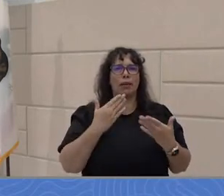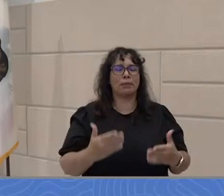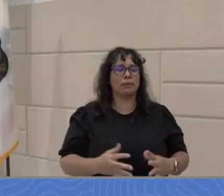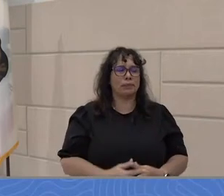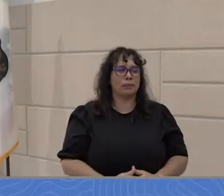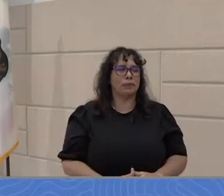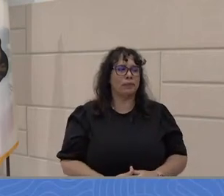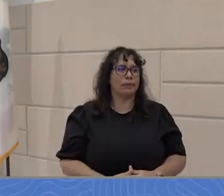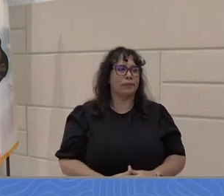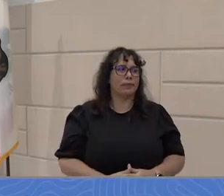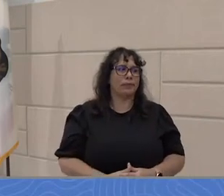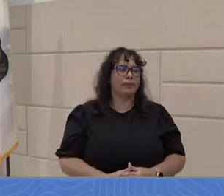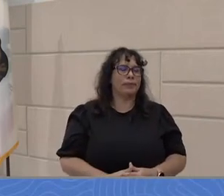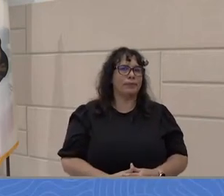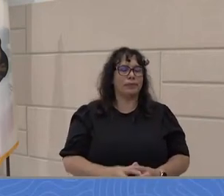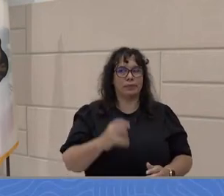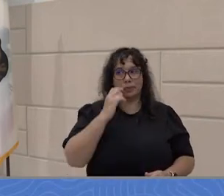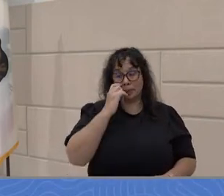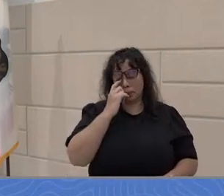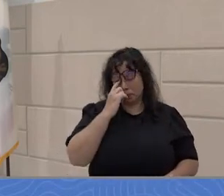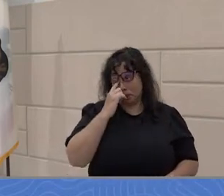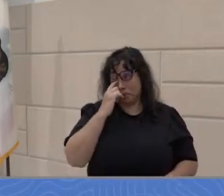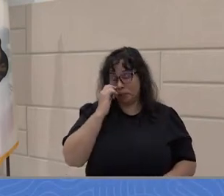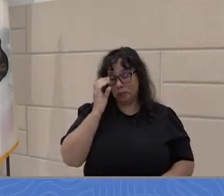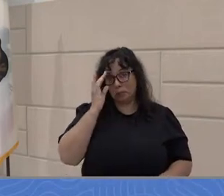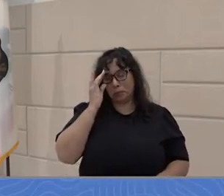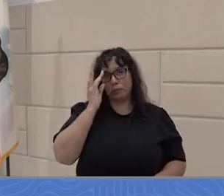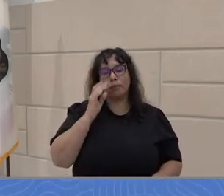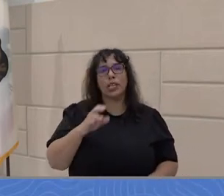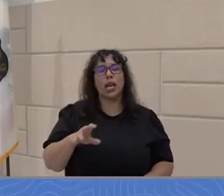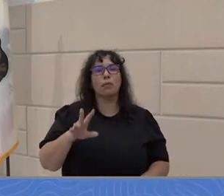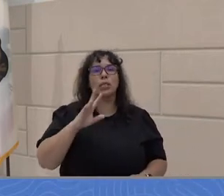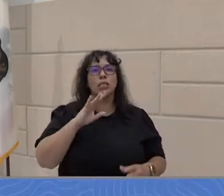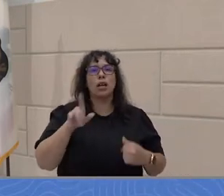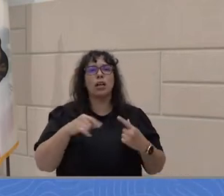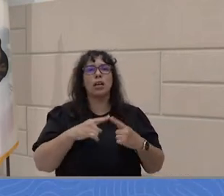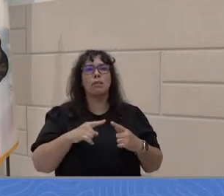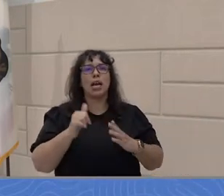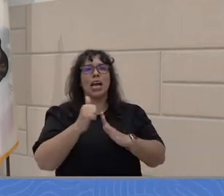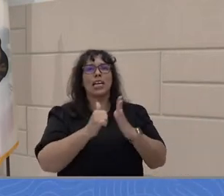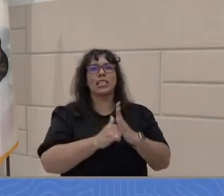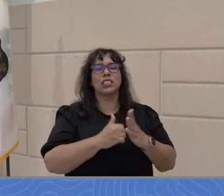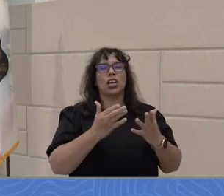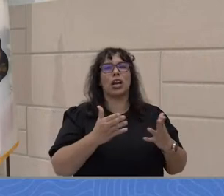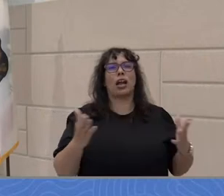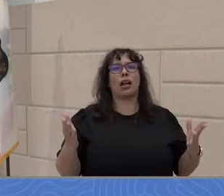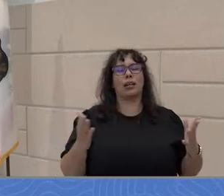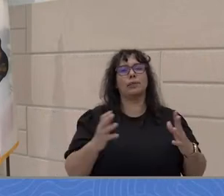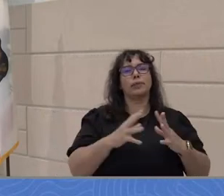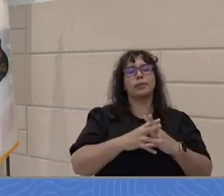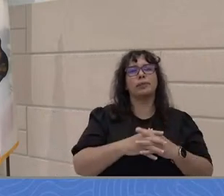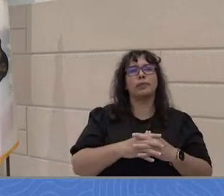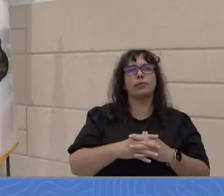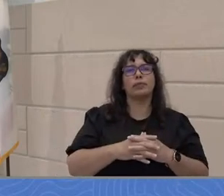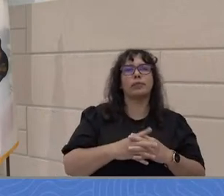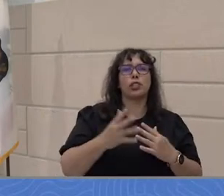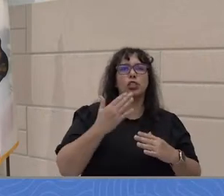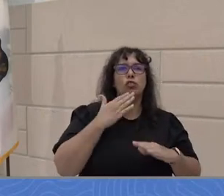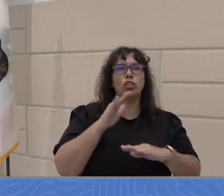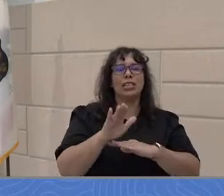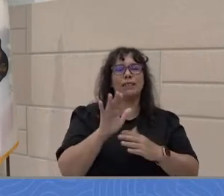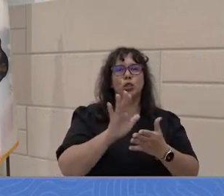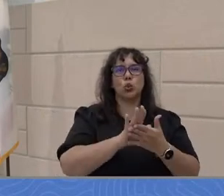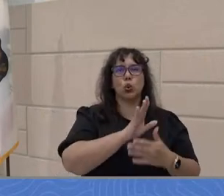ខ្លាំងជាងគេសូមអរគុណគាត់ដាក់ពាក្យផ្ដាំផ្ញើនេះមកលើការបើកសាលារៀ